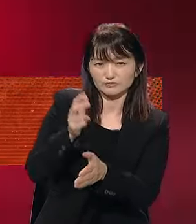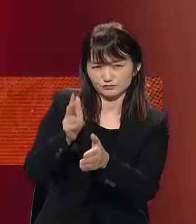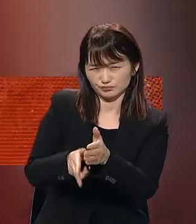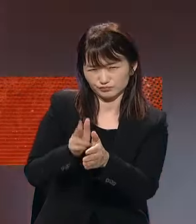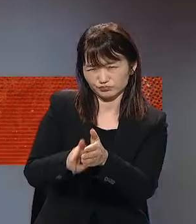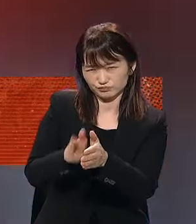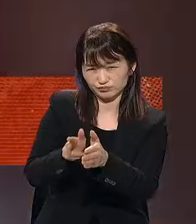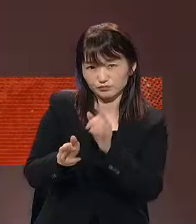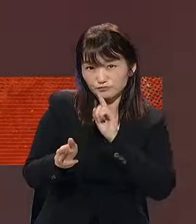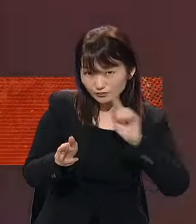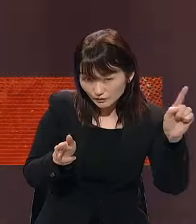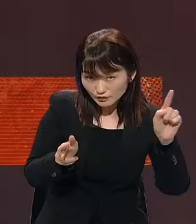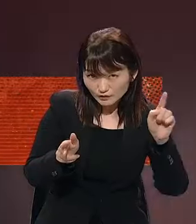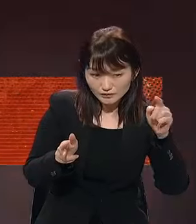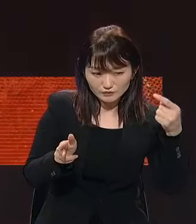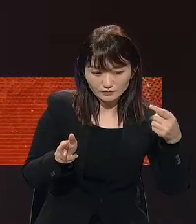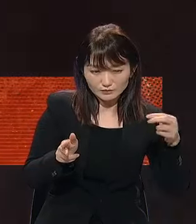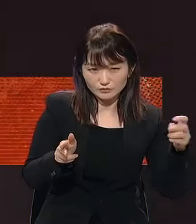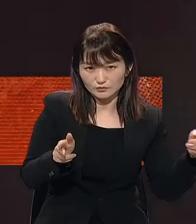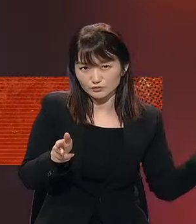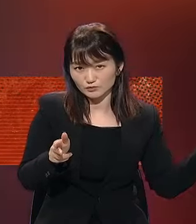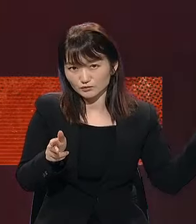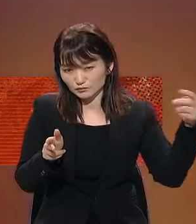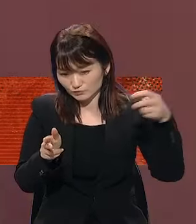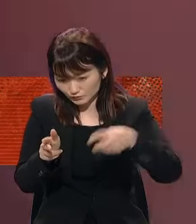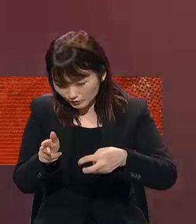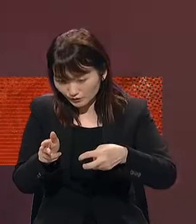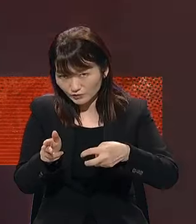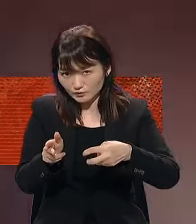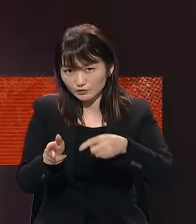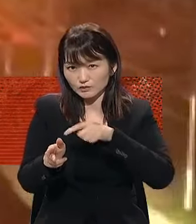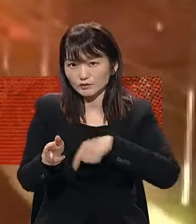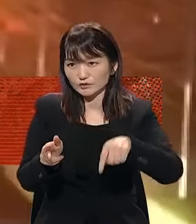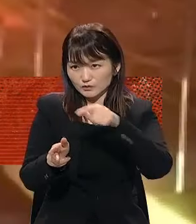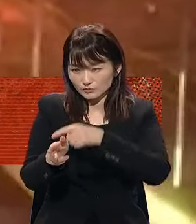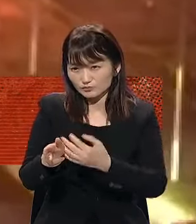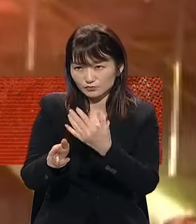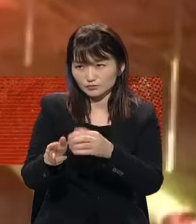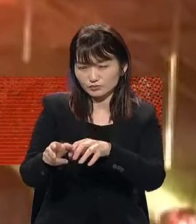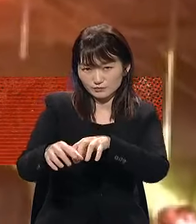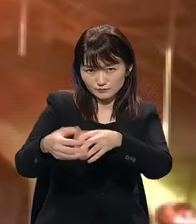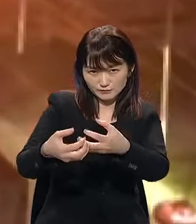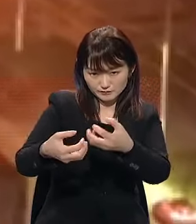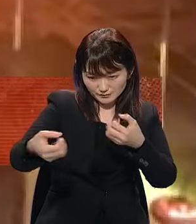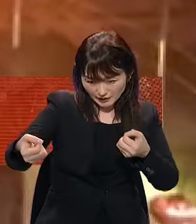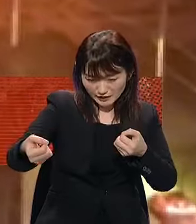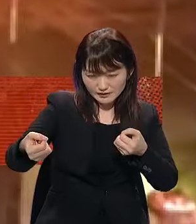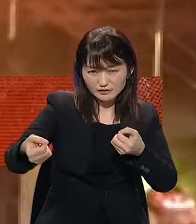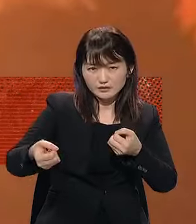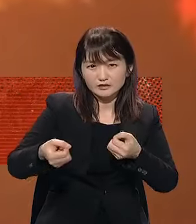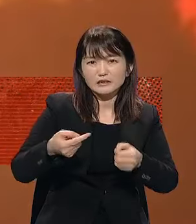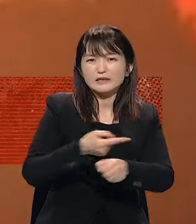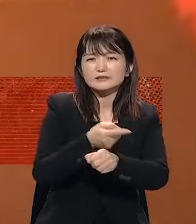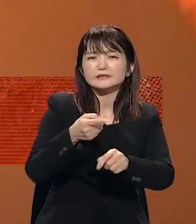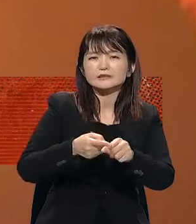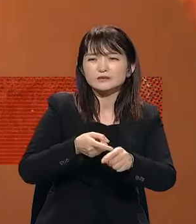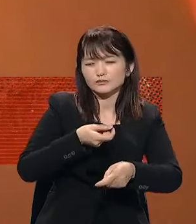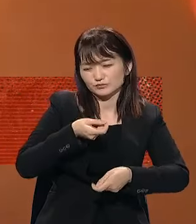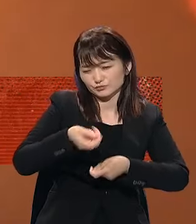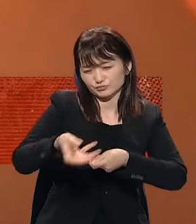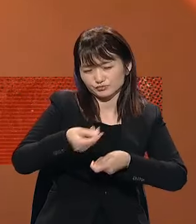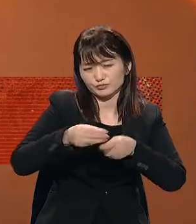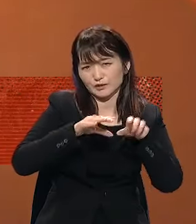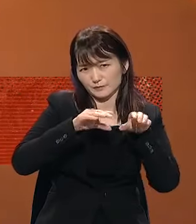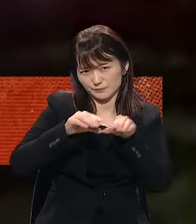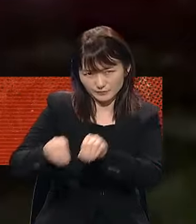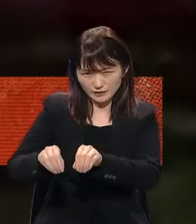화물차였습니다. 아. 신고를 받고 출동한 소방대원이 화재가 난 화물칸부터 분리시켰고 그렇죠. 약 1시간 반 만에 진화에 성공하면서